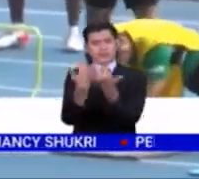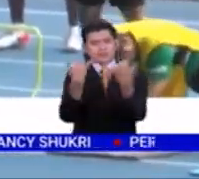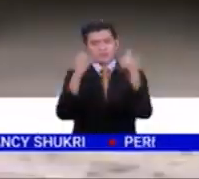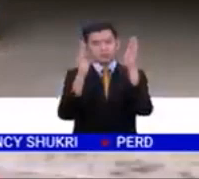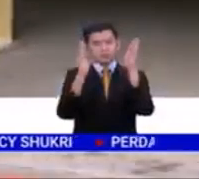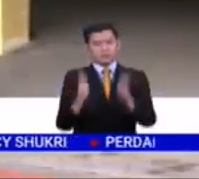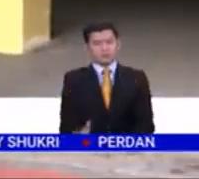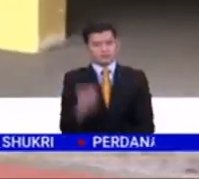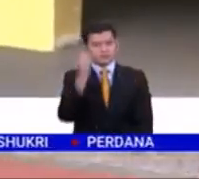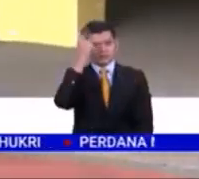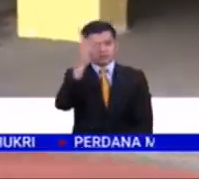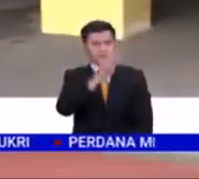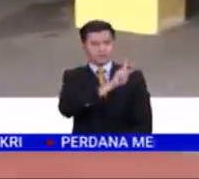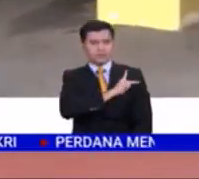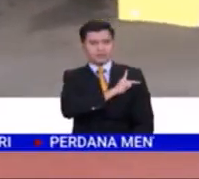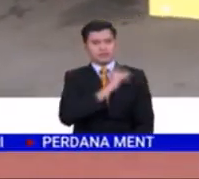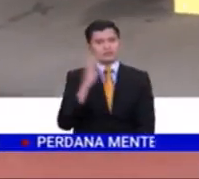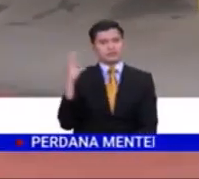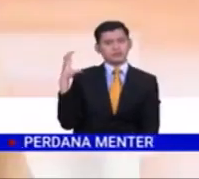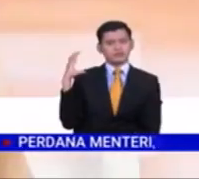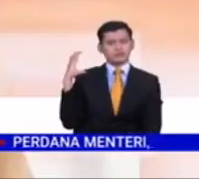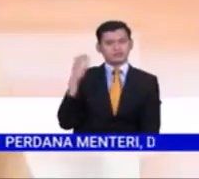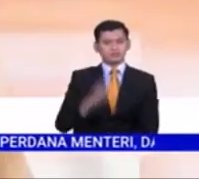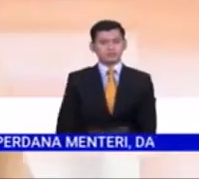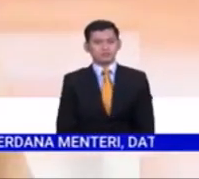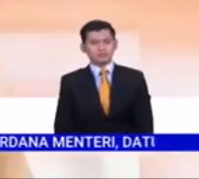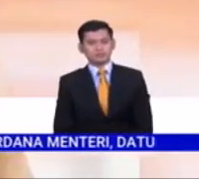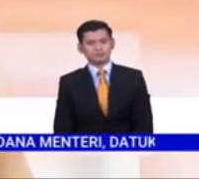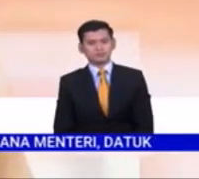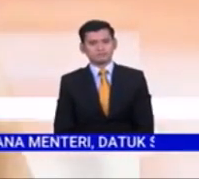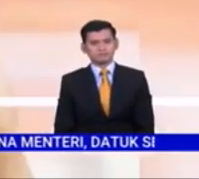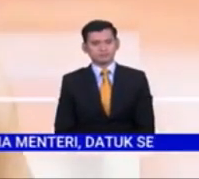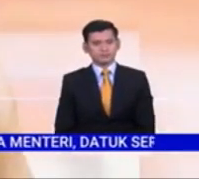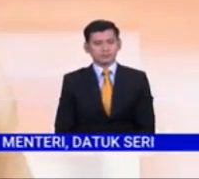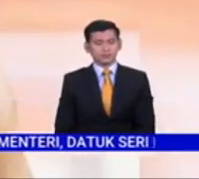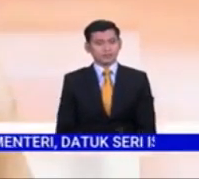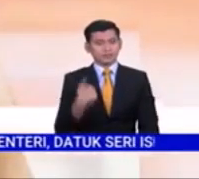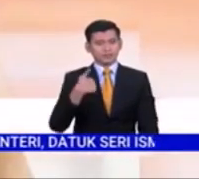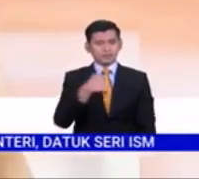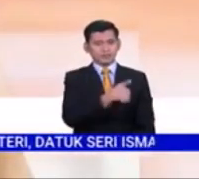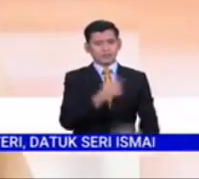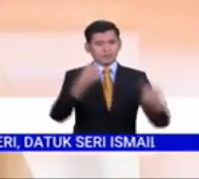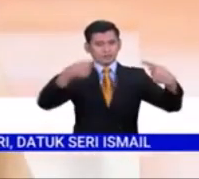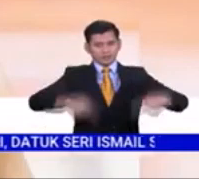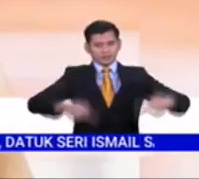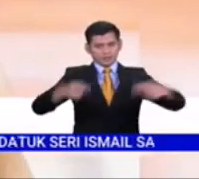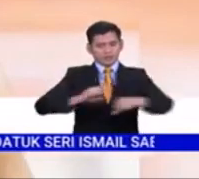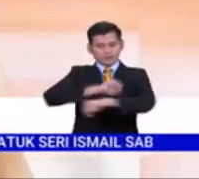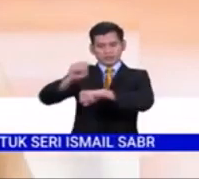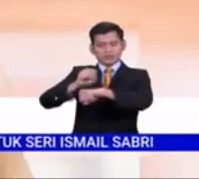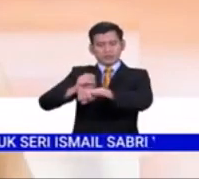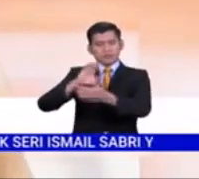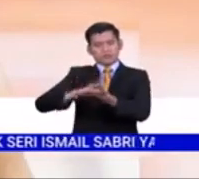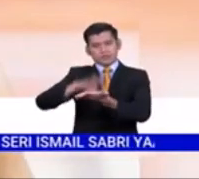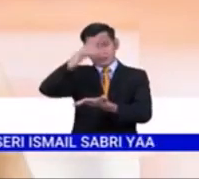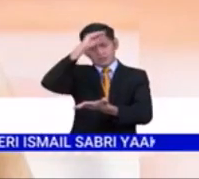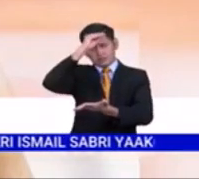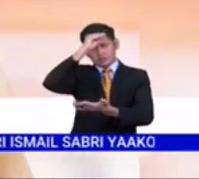apa kehendak ketua jurulatih Kim Pangon. Tiga friendly game di Singapura ni kita banyak pelajari benda-benda yang